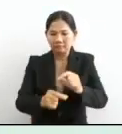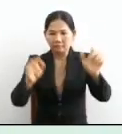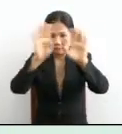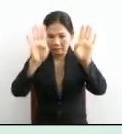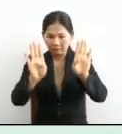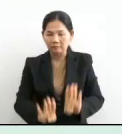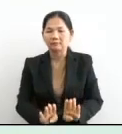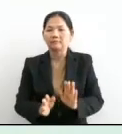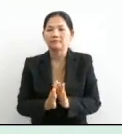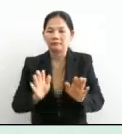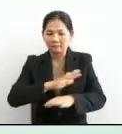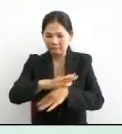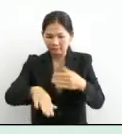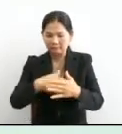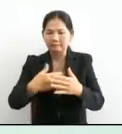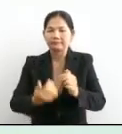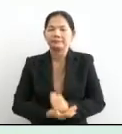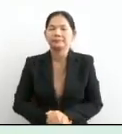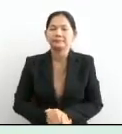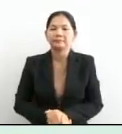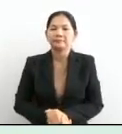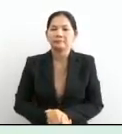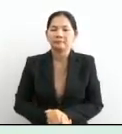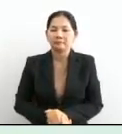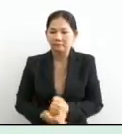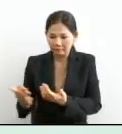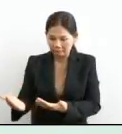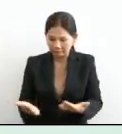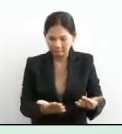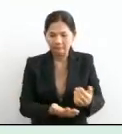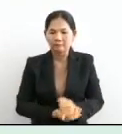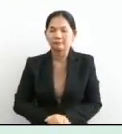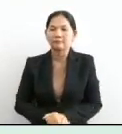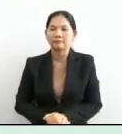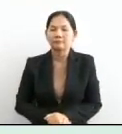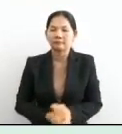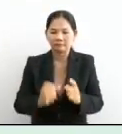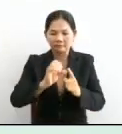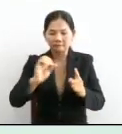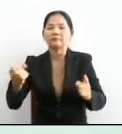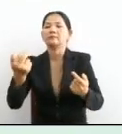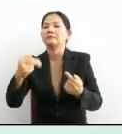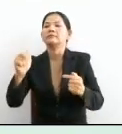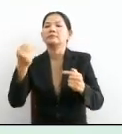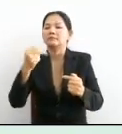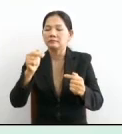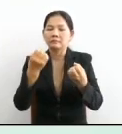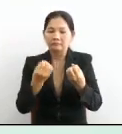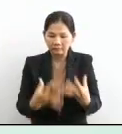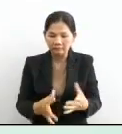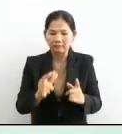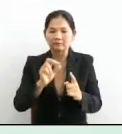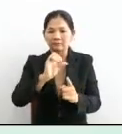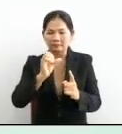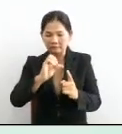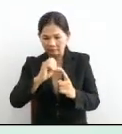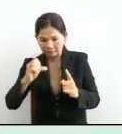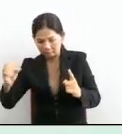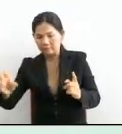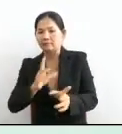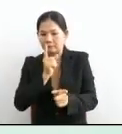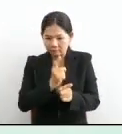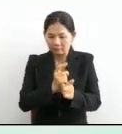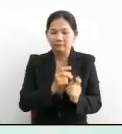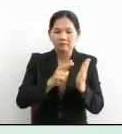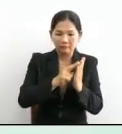đặc hiến tặng ác nế là con chàng chẳng mà con là ạch lại bán ạ ta là ba tỷ phần mát đại chỉ là ba trăm trở được không